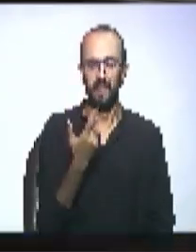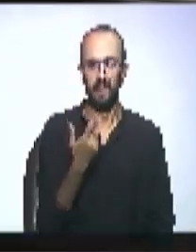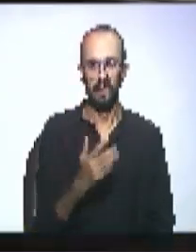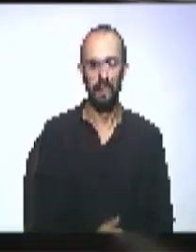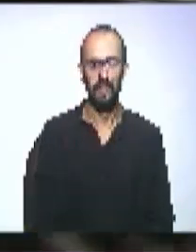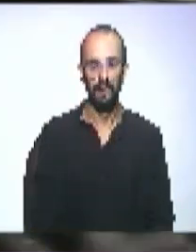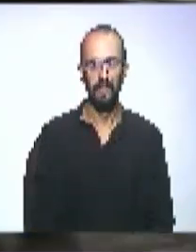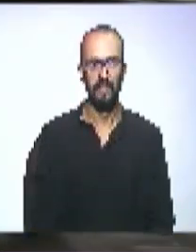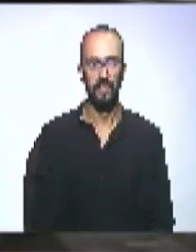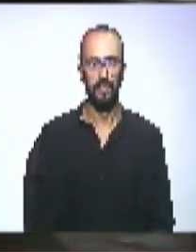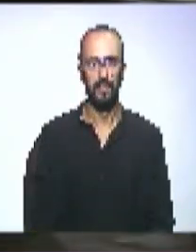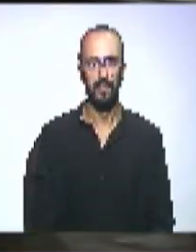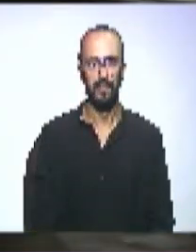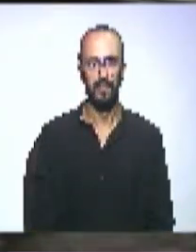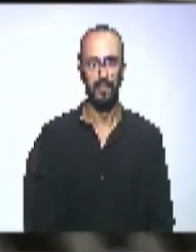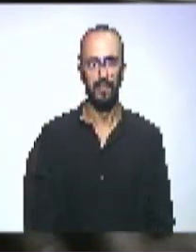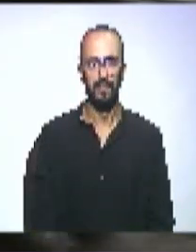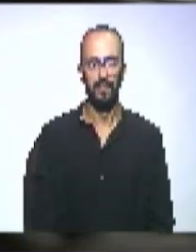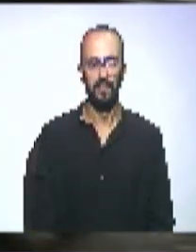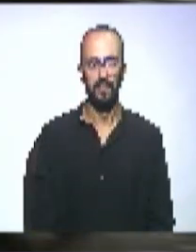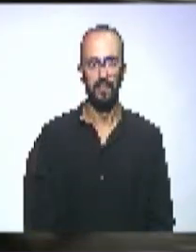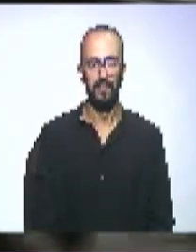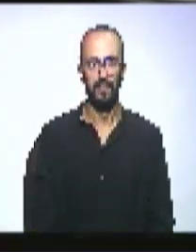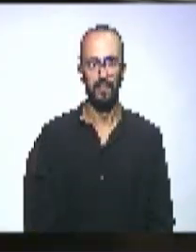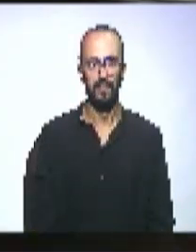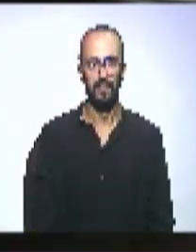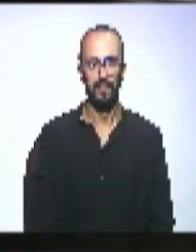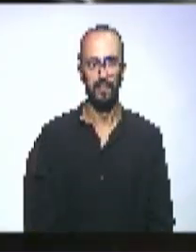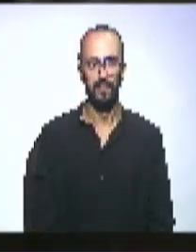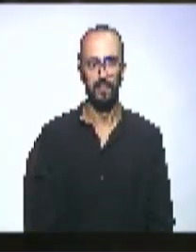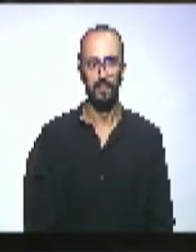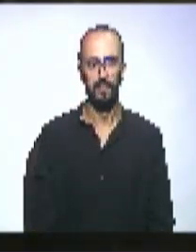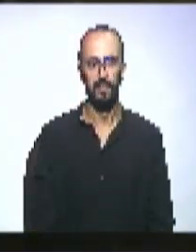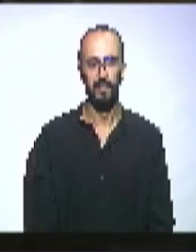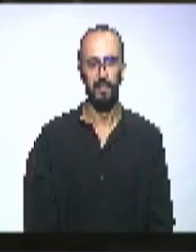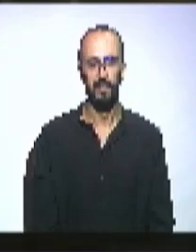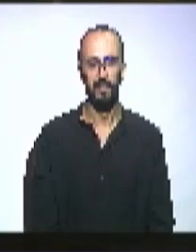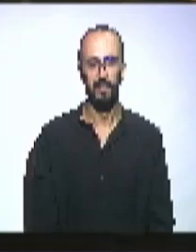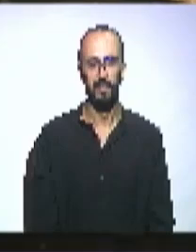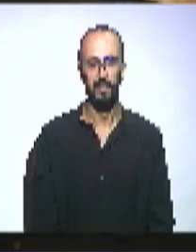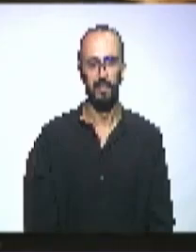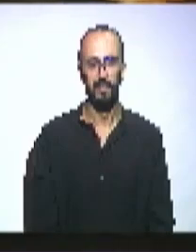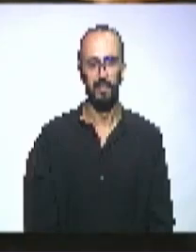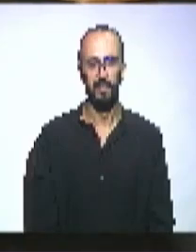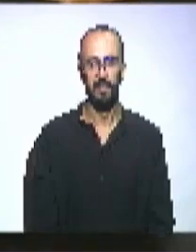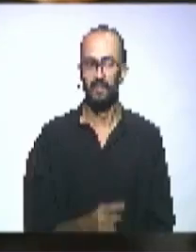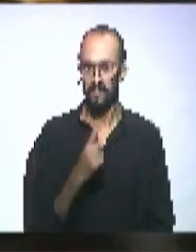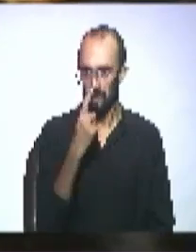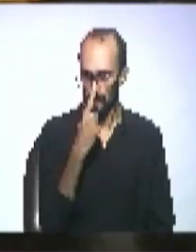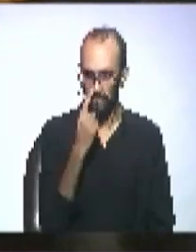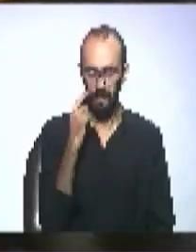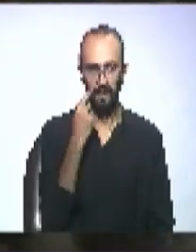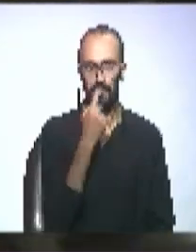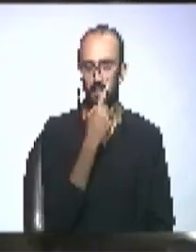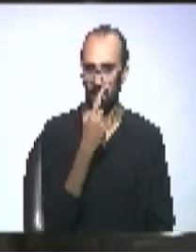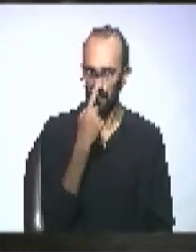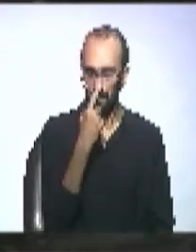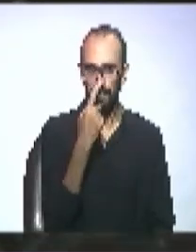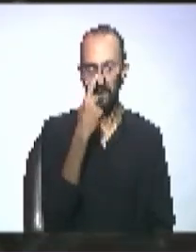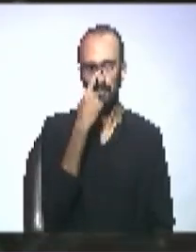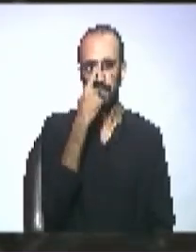فندم؟ شاورما اللحمه شيف سامح. شاورما اللحمه. طيب حاضر حاضر من عينيا.